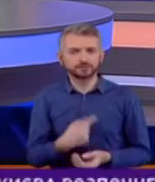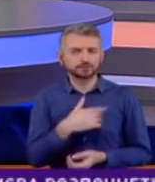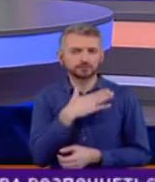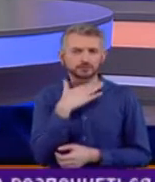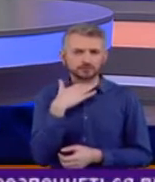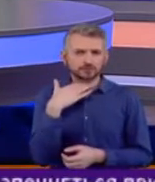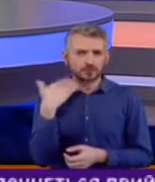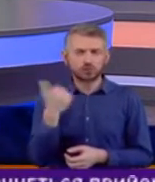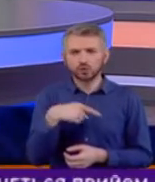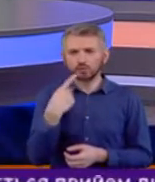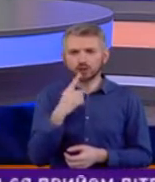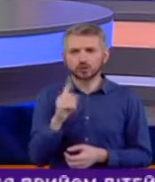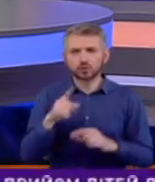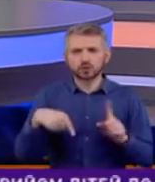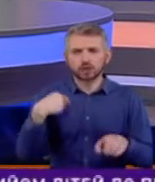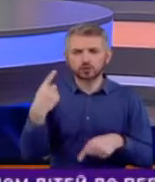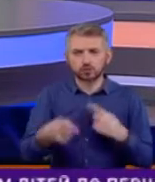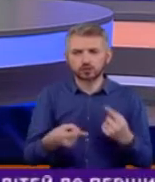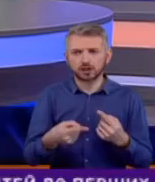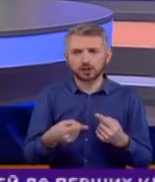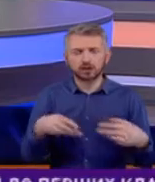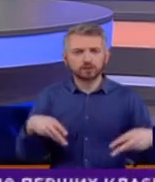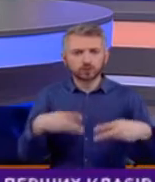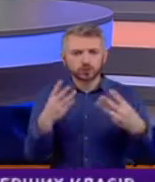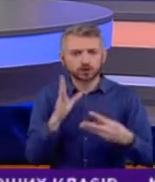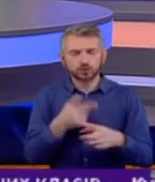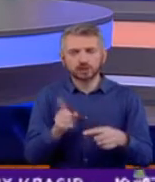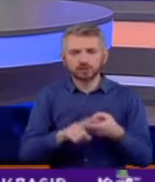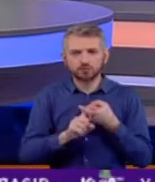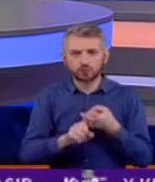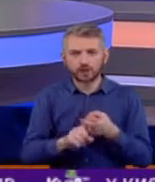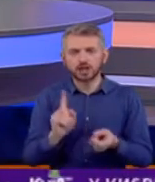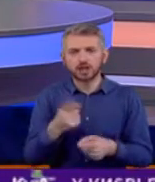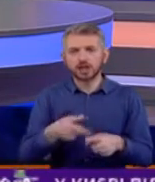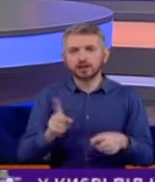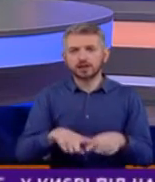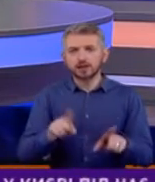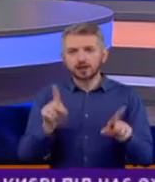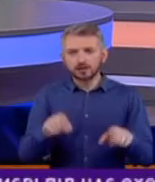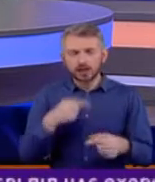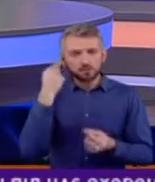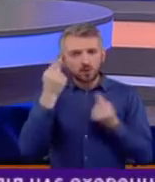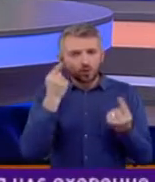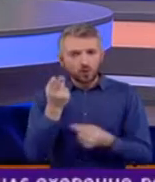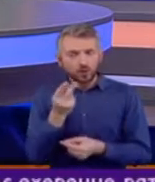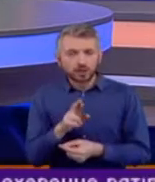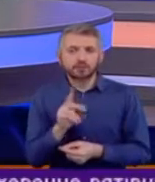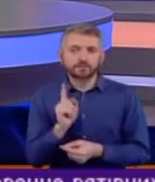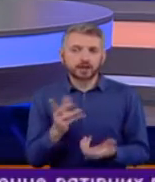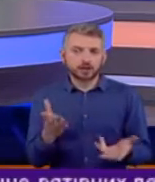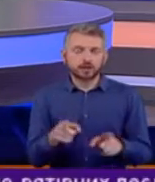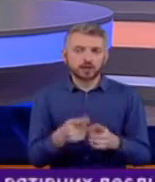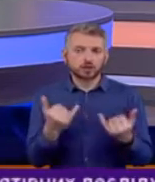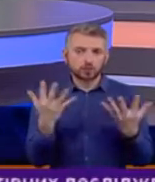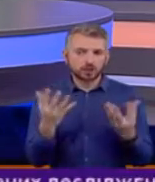хочу там говорити, що наступне наше от, включення буде з цим пов'язане, але це теж психологія, але вона така на